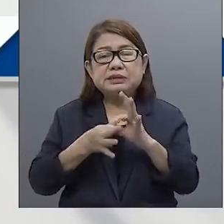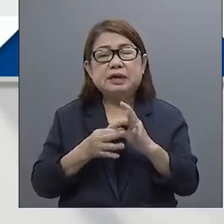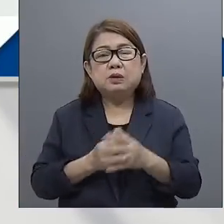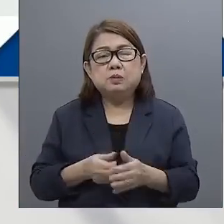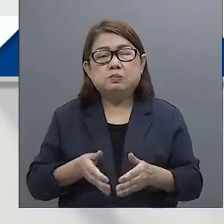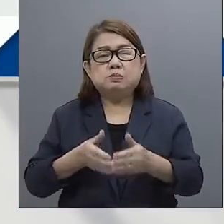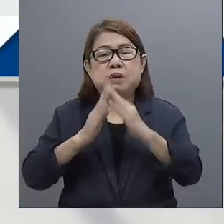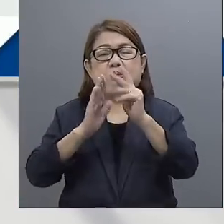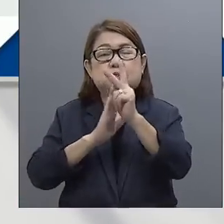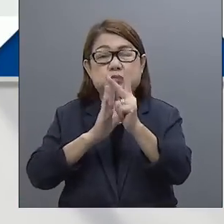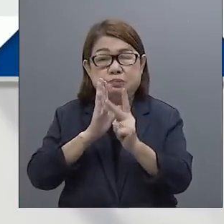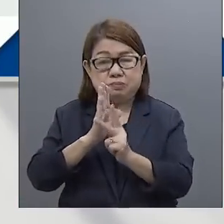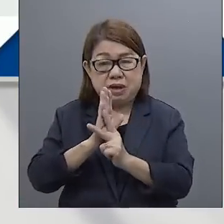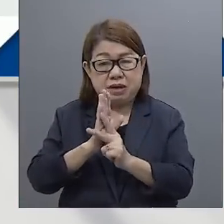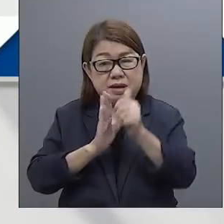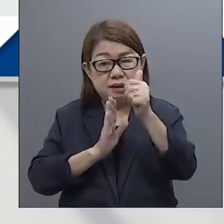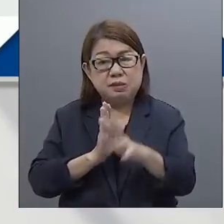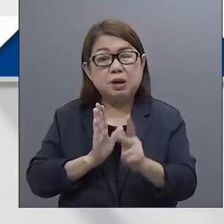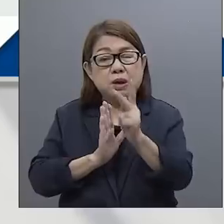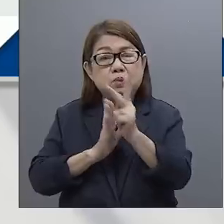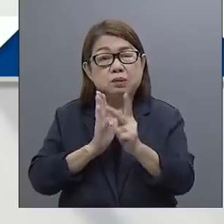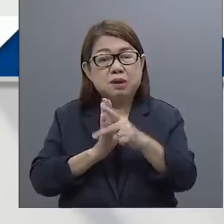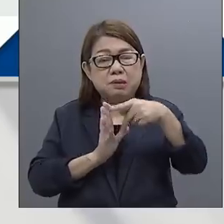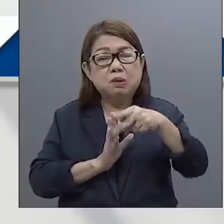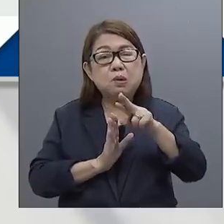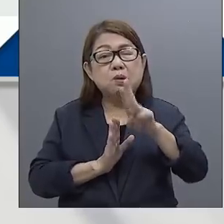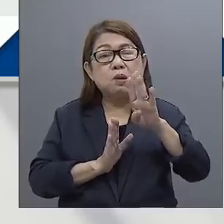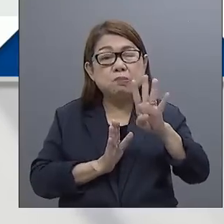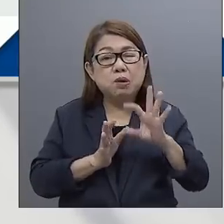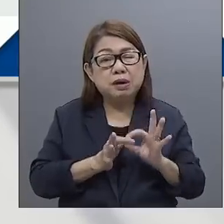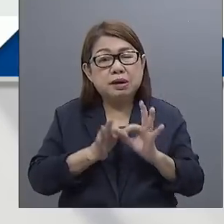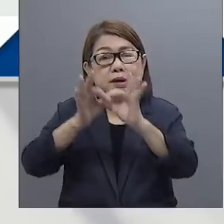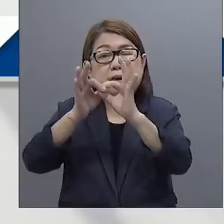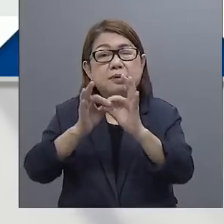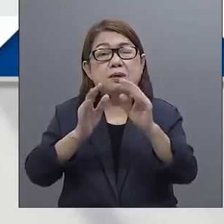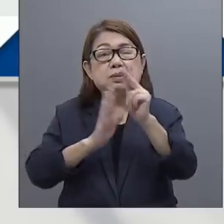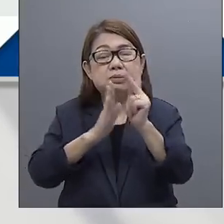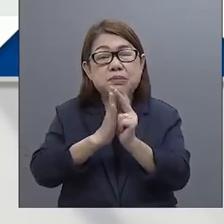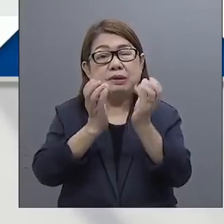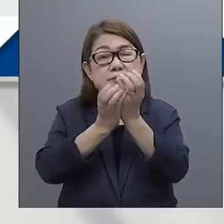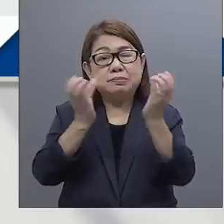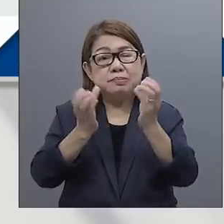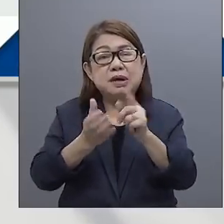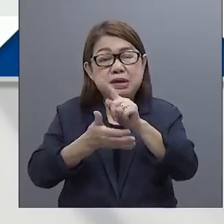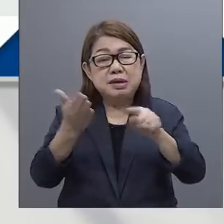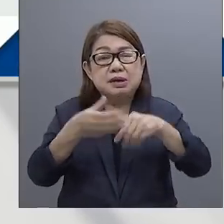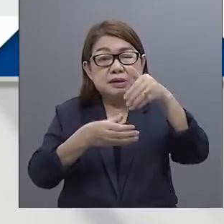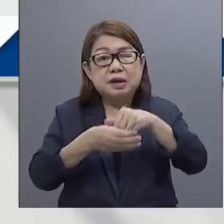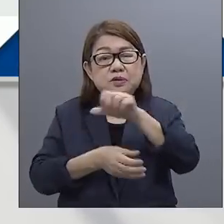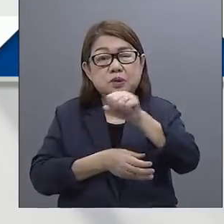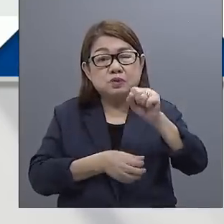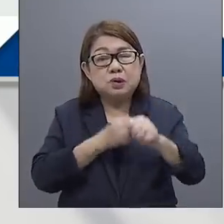กับข้อกฎหมายค่ะพ.ร.บ.ประกอบรัฐธรรมนูญว่าด้วยการเลือกตั้งส.ส.ในปี2561มาตร